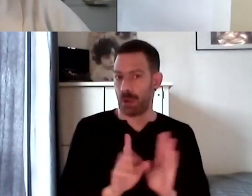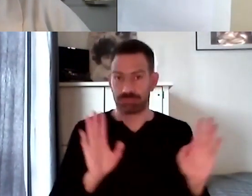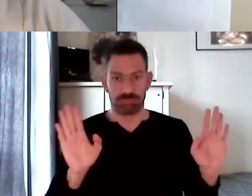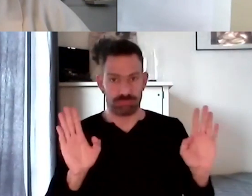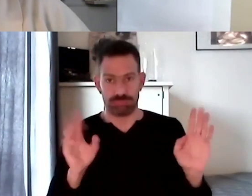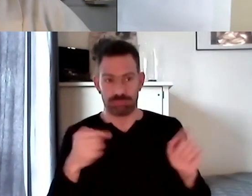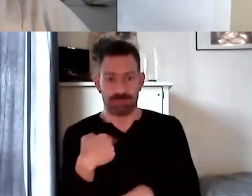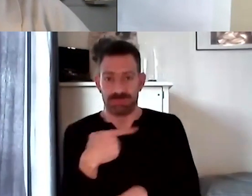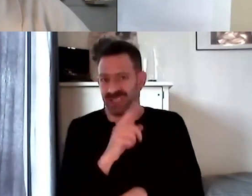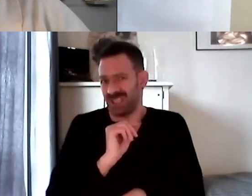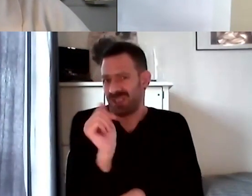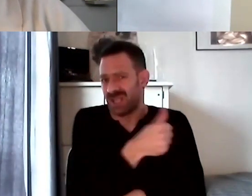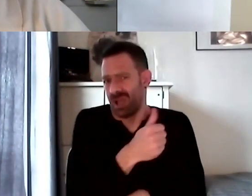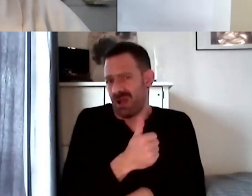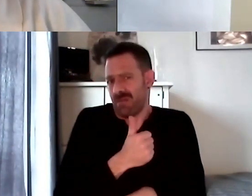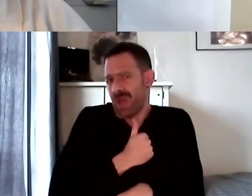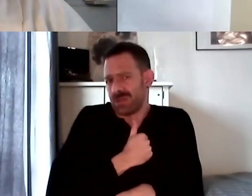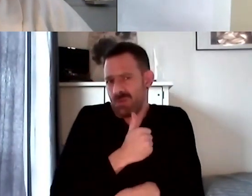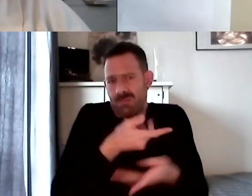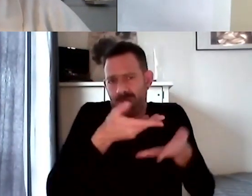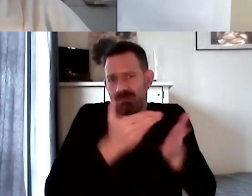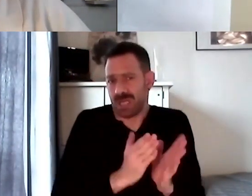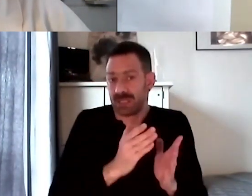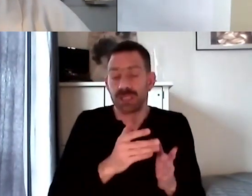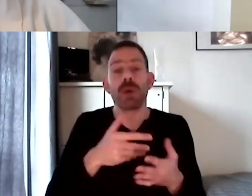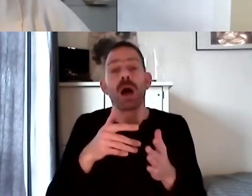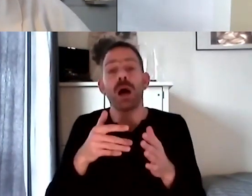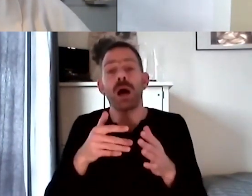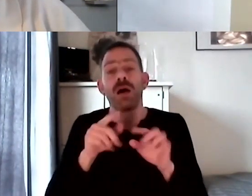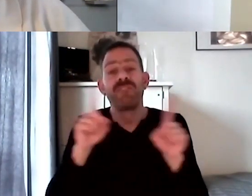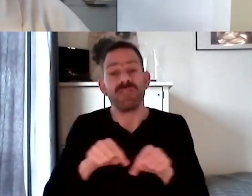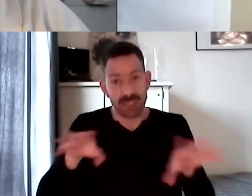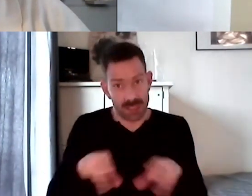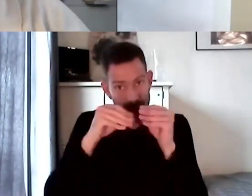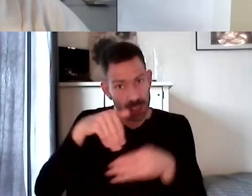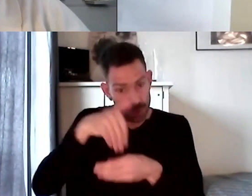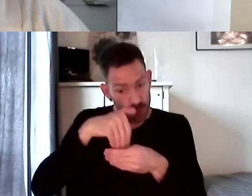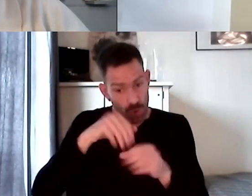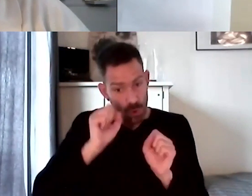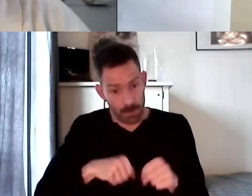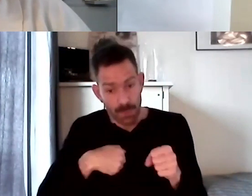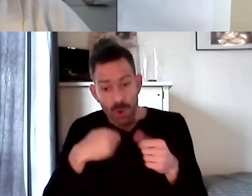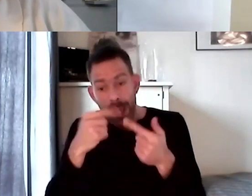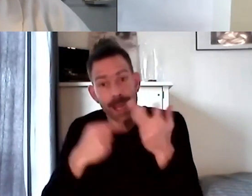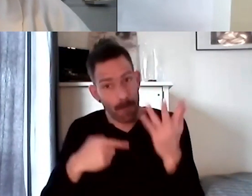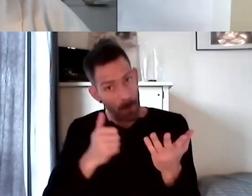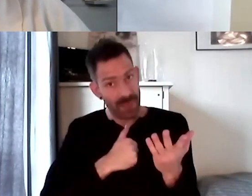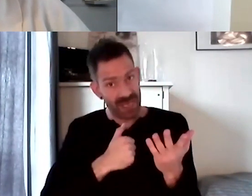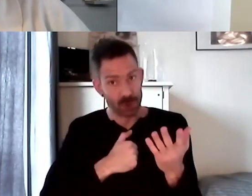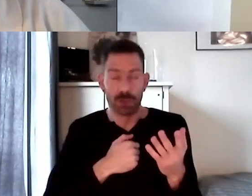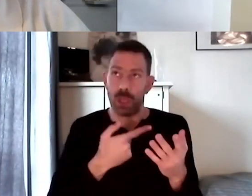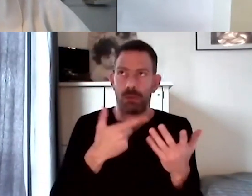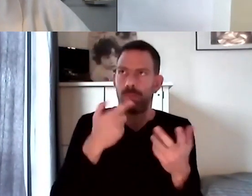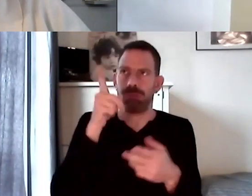complètement personnel. À l'intérieur, il peut y avoir des choses personnelles qui n'intéressent pas forcément l'employeur du nouveau poste. L'employeur, il va regarder